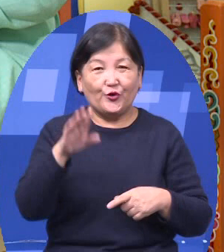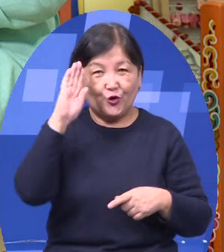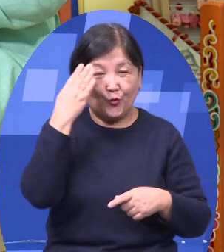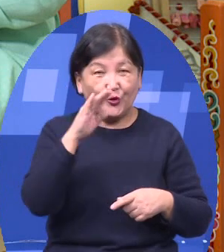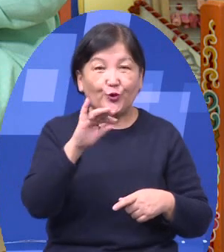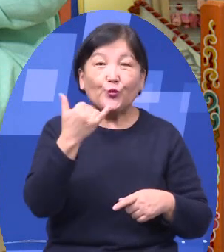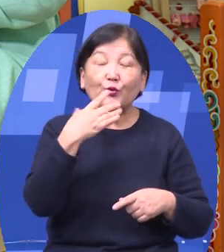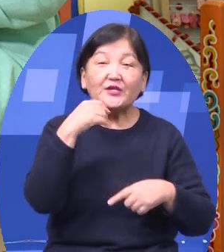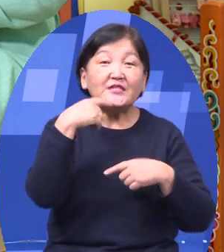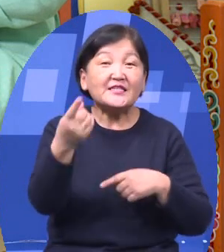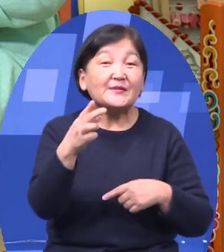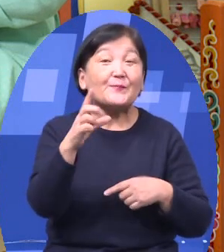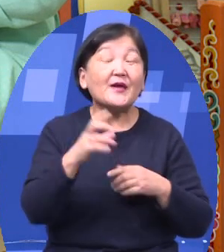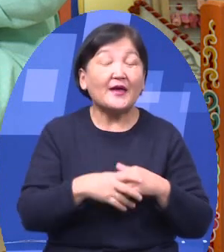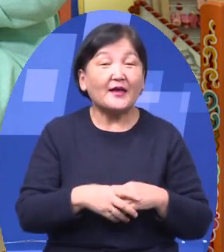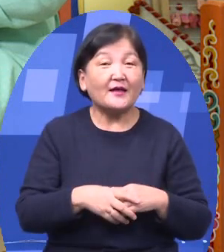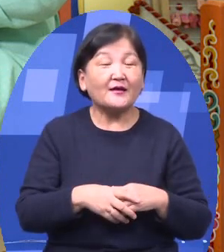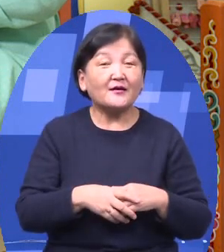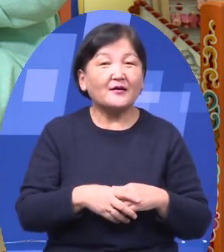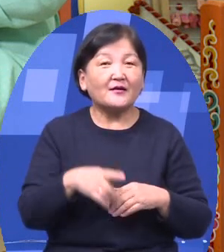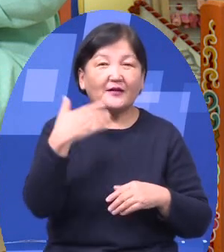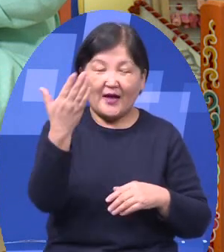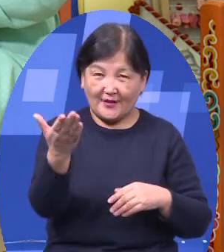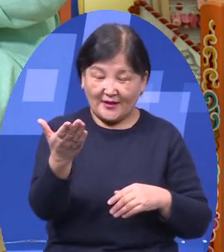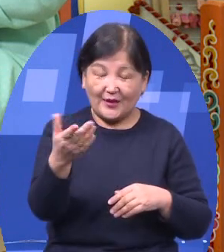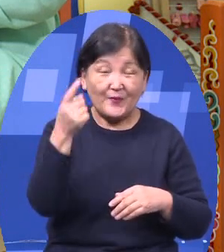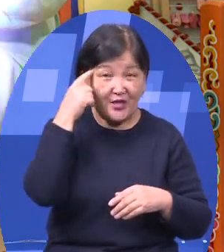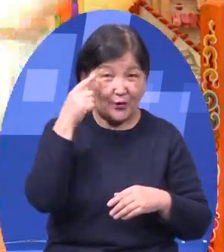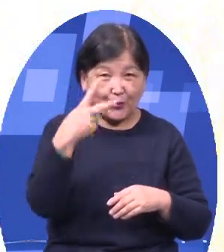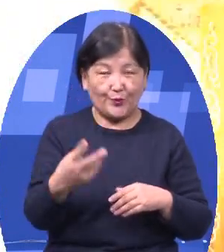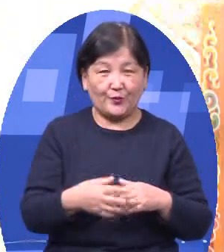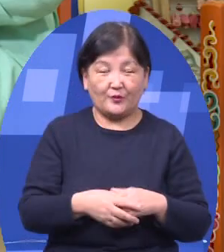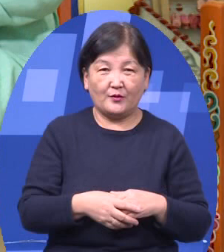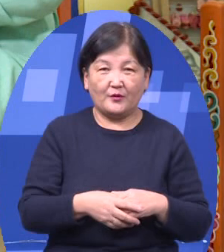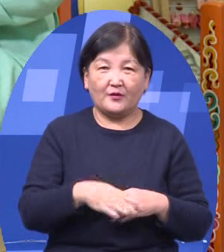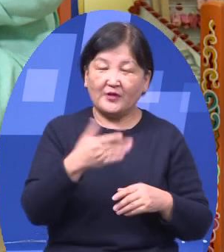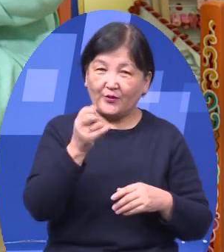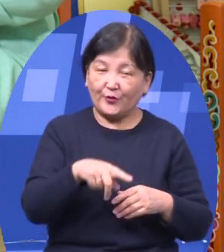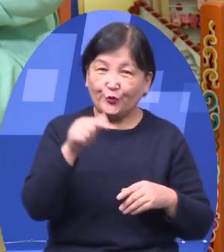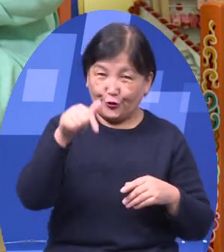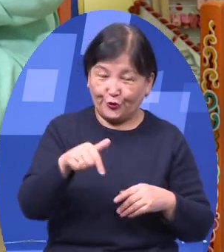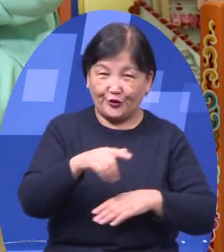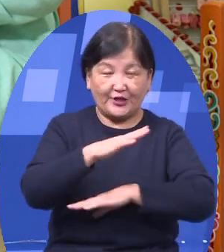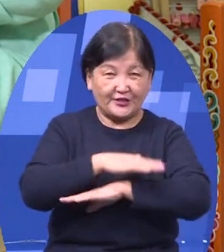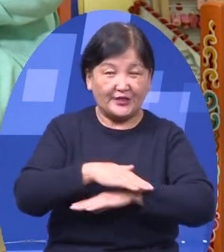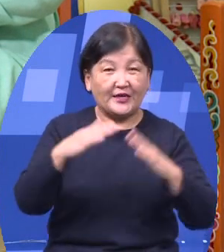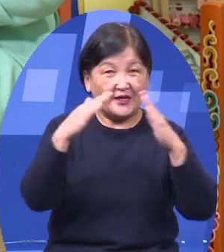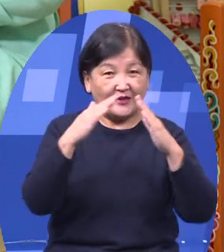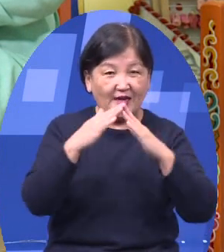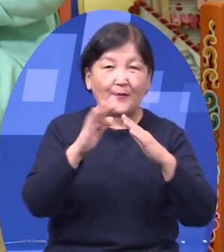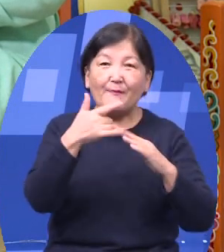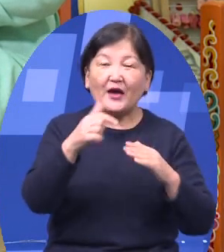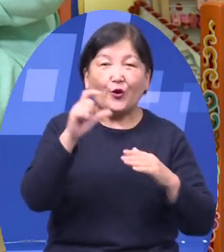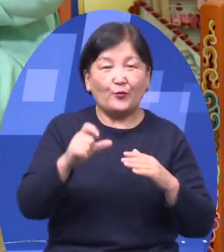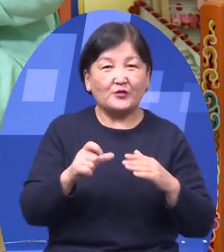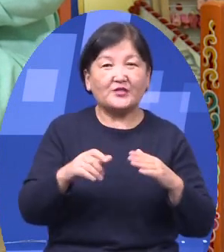охиндоо юу гэж хэлж байсан? Энэ тухай та нар мэдэх үү? Тэгвэл өнөөдөр бүгдээрээ гэртээ байгаа хүмүүстэйгээ